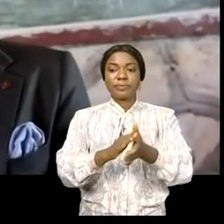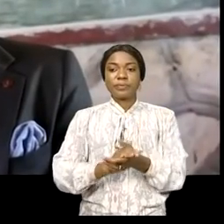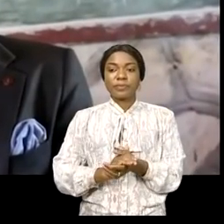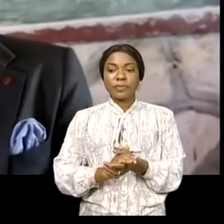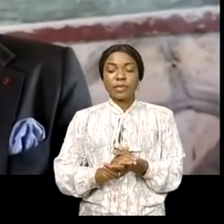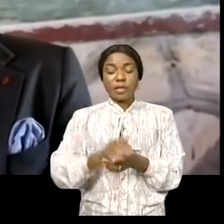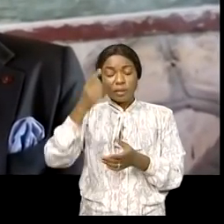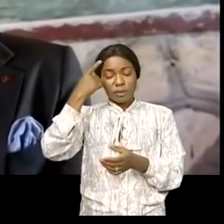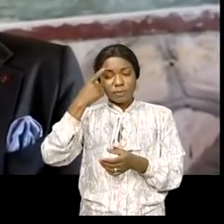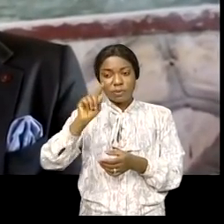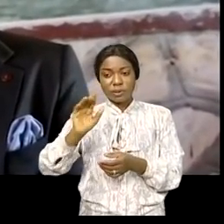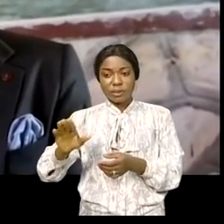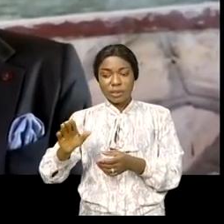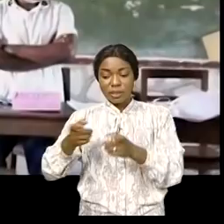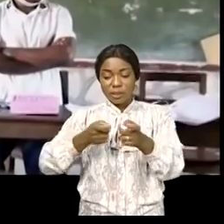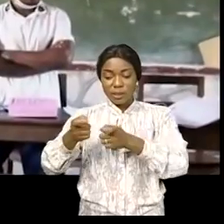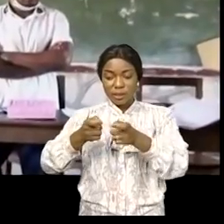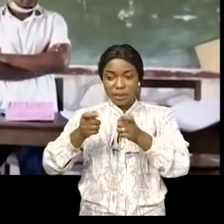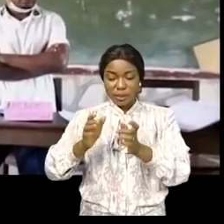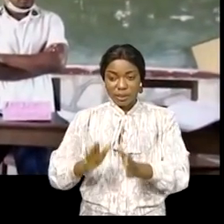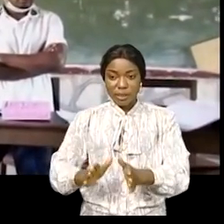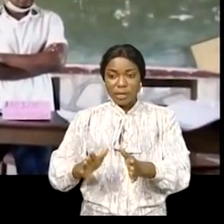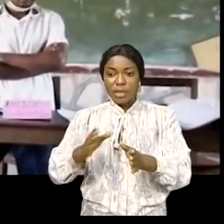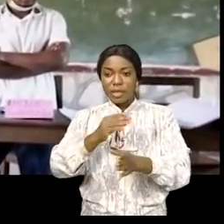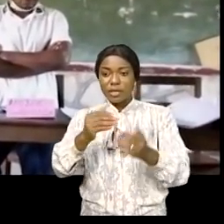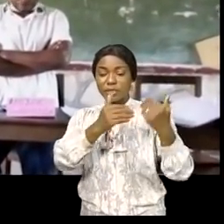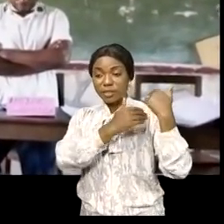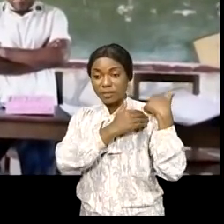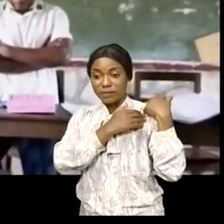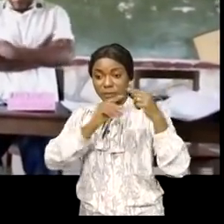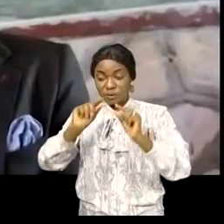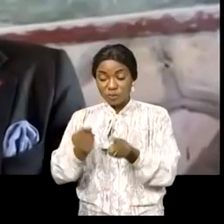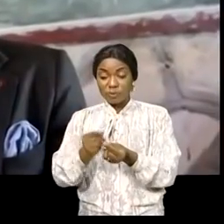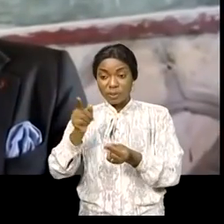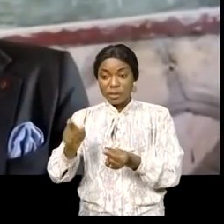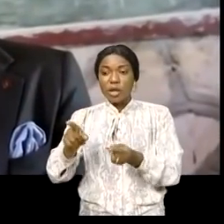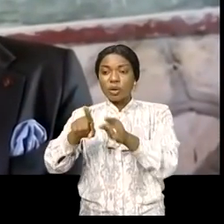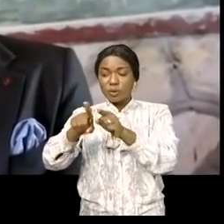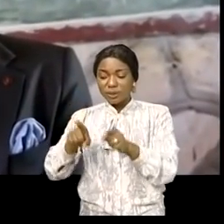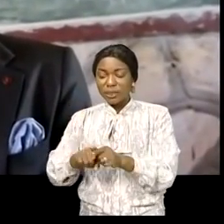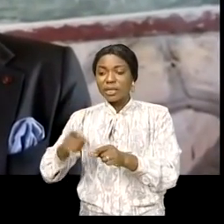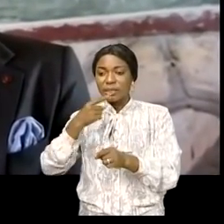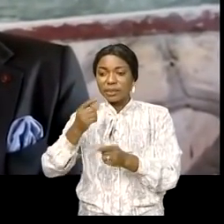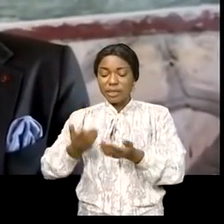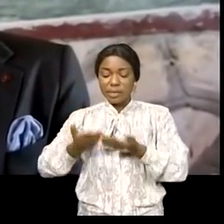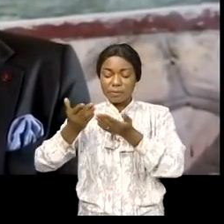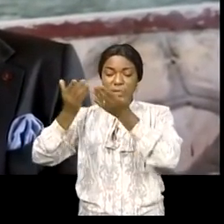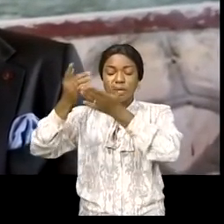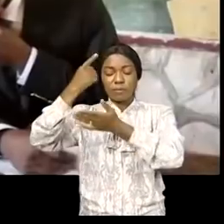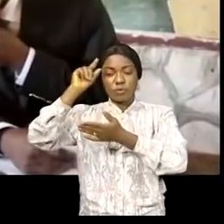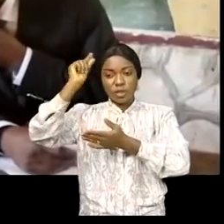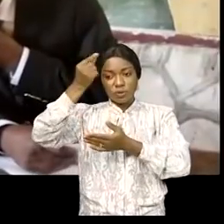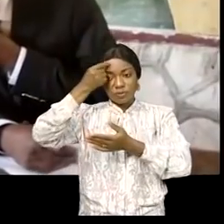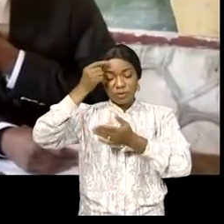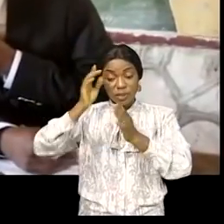Pour sa part, le coordinateur adjoint des FLEM et chef de la délégation à Kabinda, Amédé Tchapenda, a plaidé pour que le